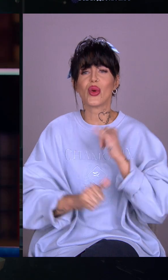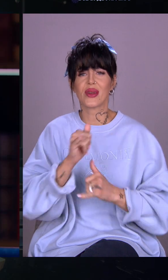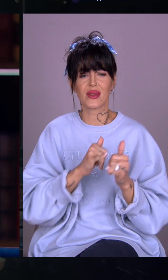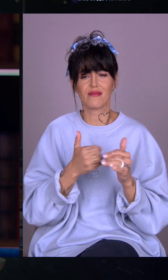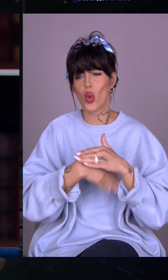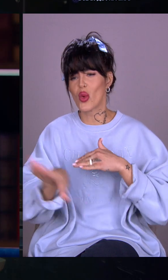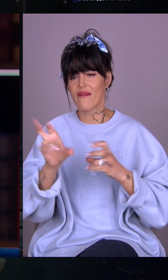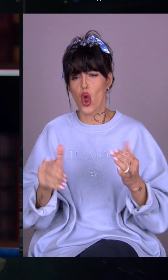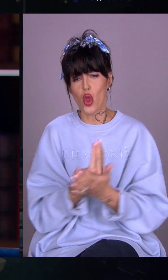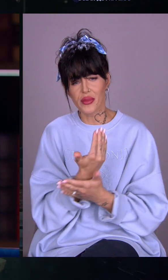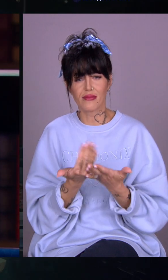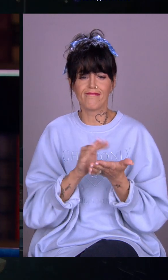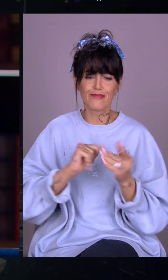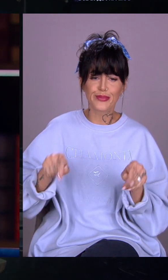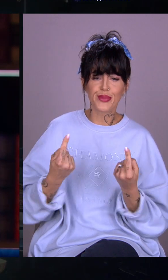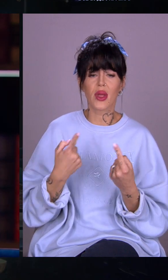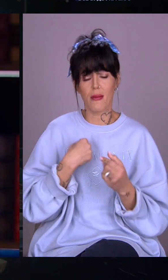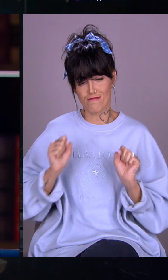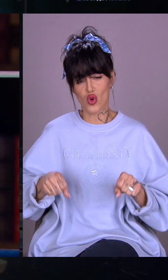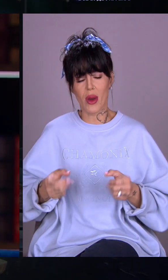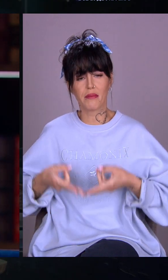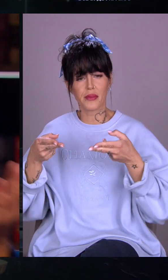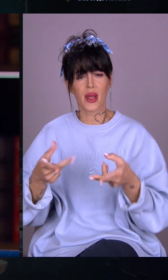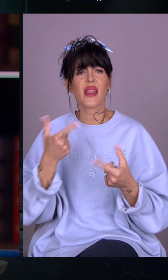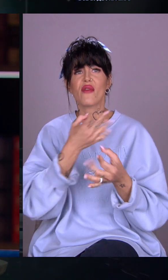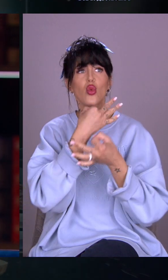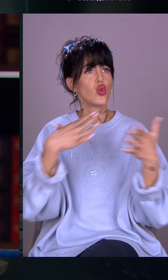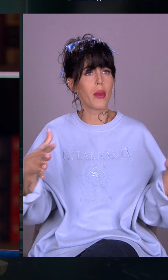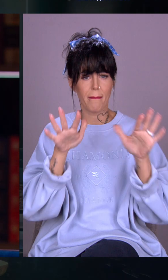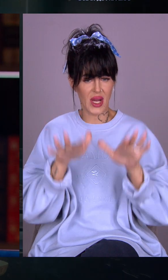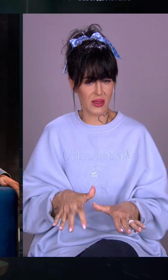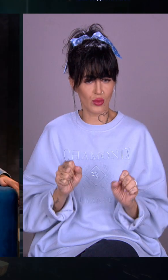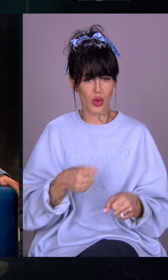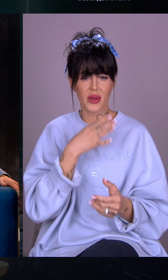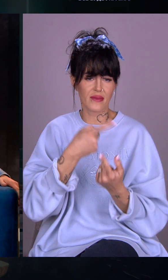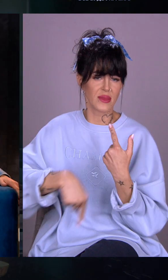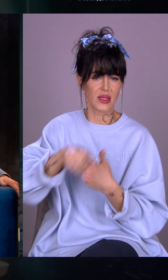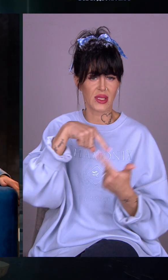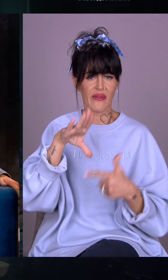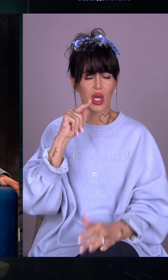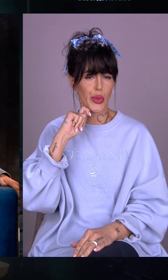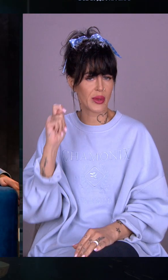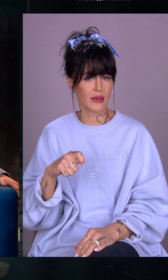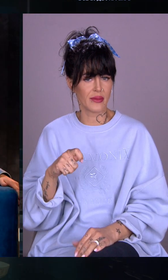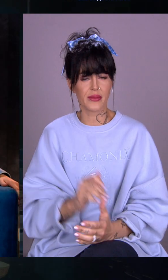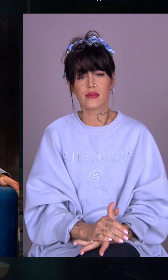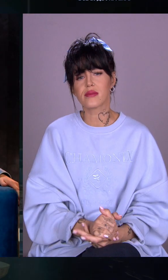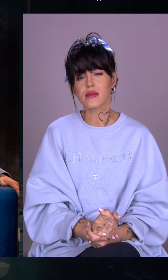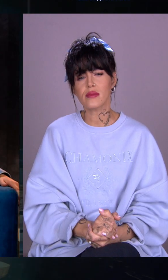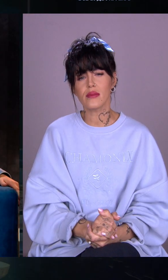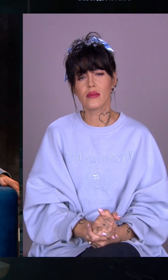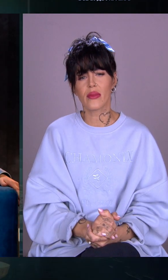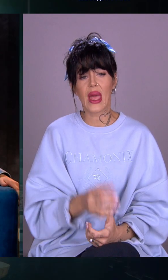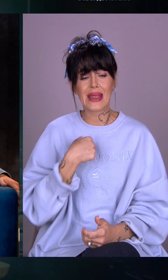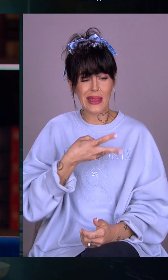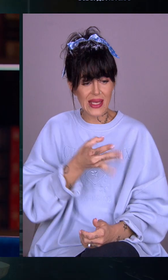Там дзвонять, можете до нас приїхати? Можемо. Це буває, може бути де угодно, де завгодно по всій Україні. І ще, до речі, у нас жодного разу не було «не